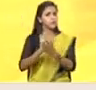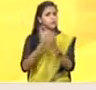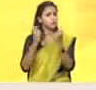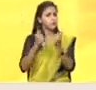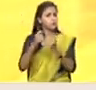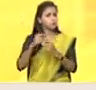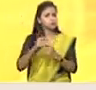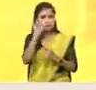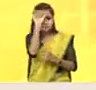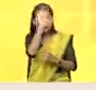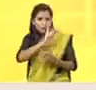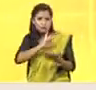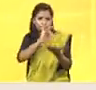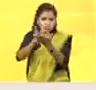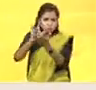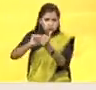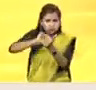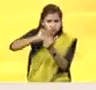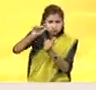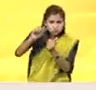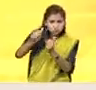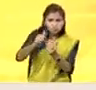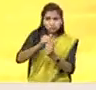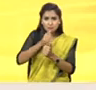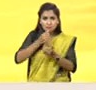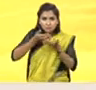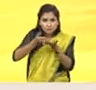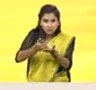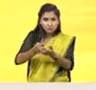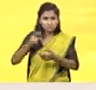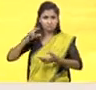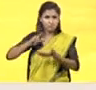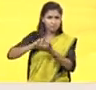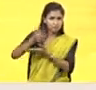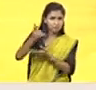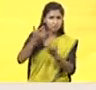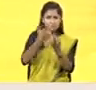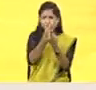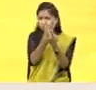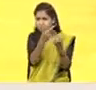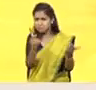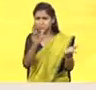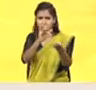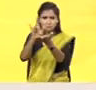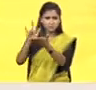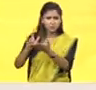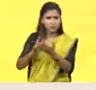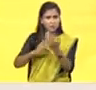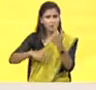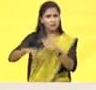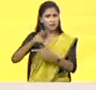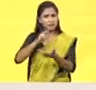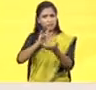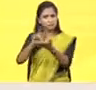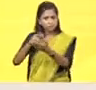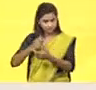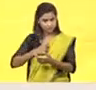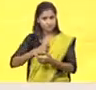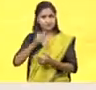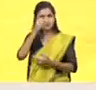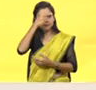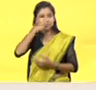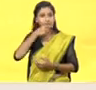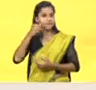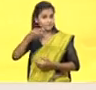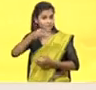के हर कोने, जल, थल, नभ, हर जगह हमारे झंडे के